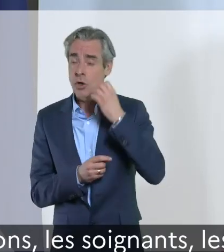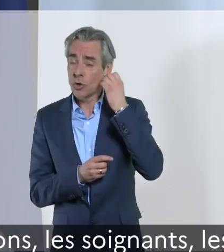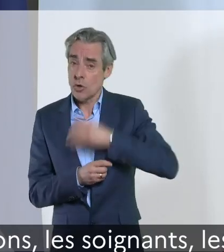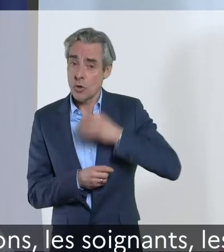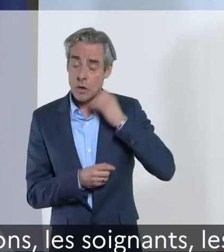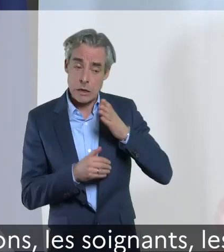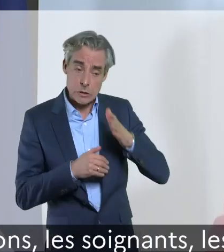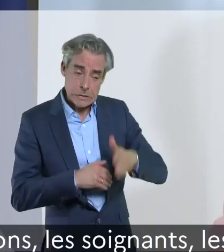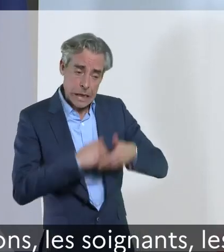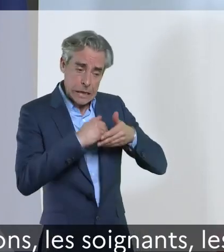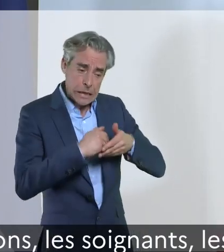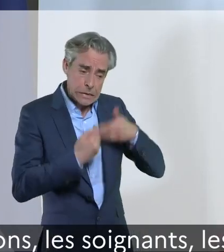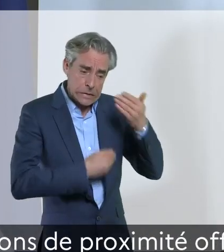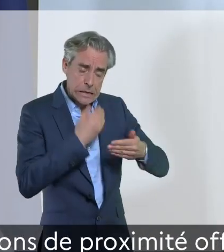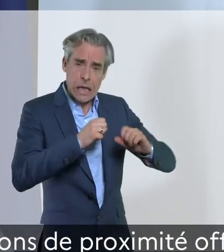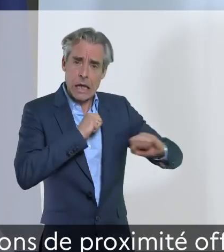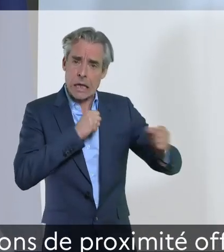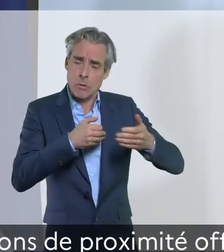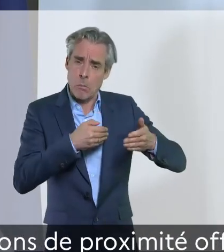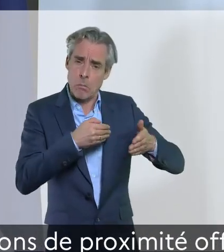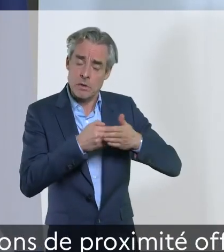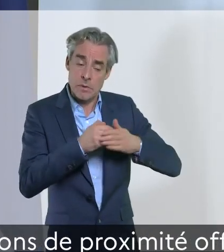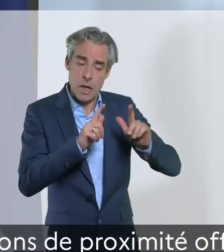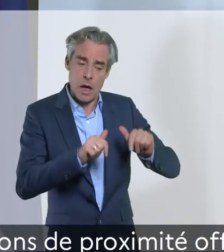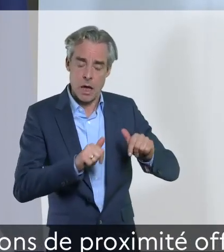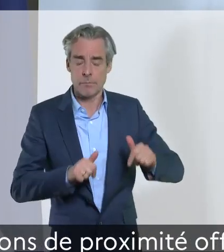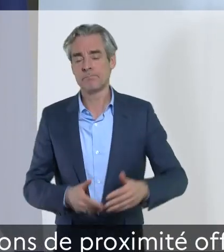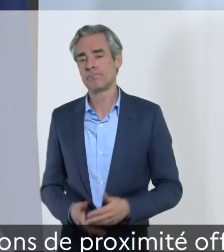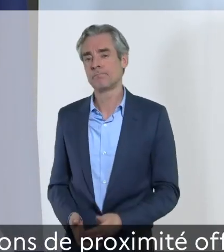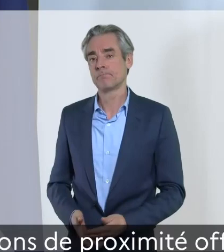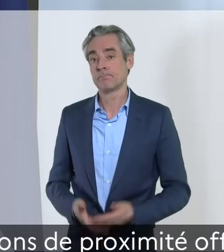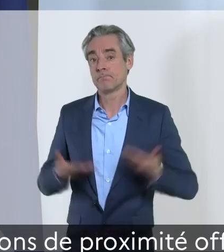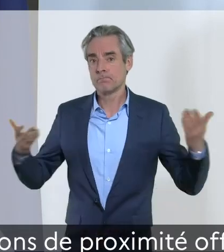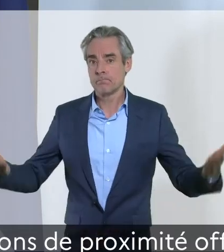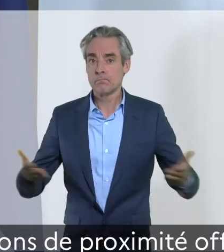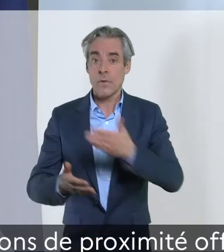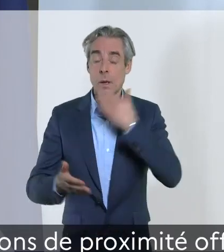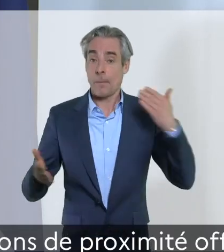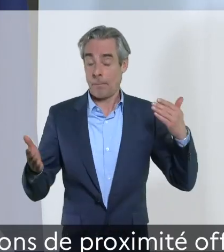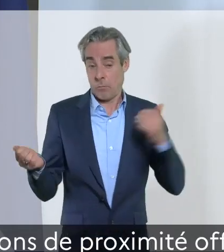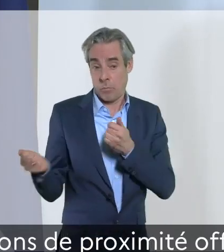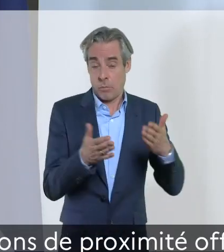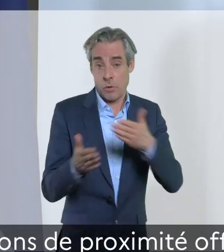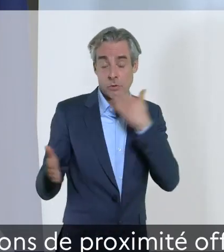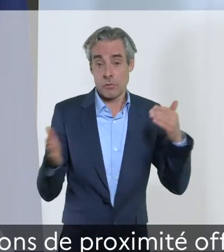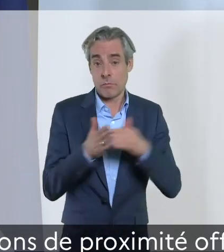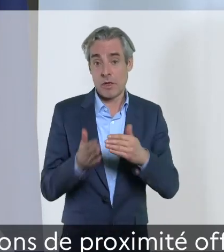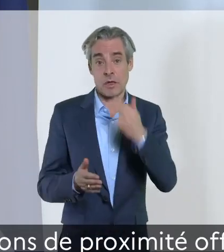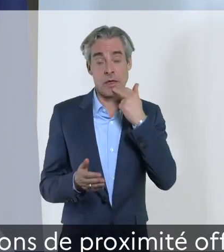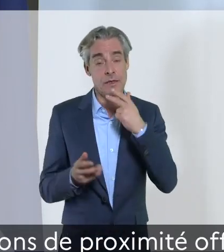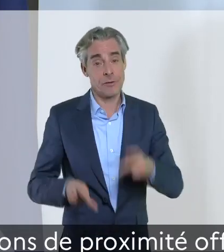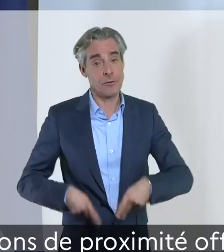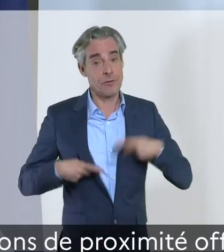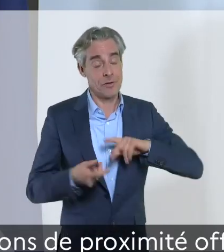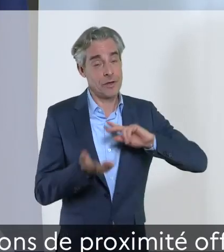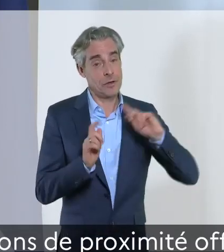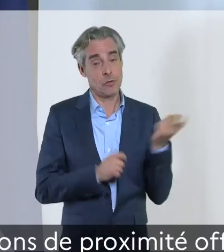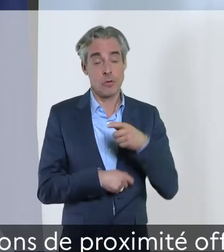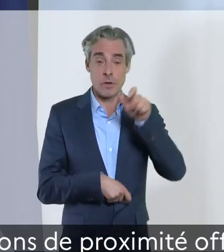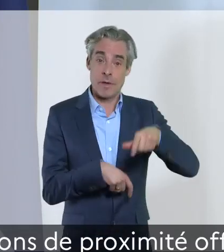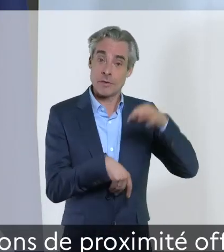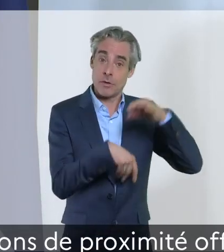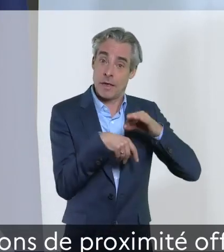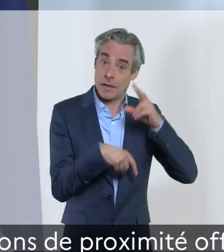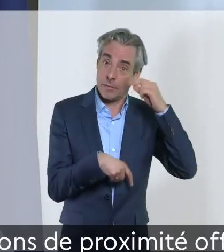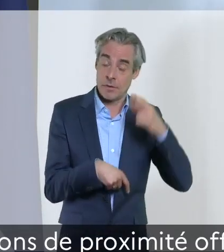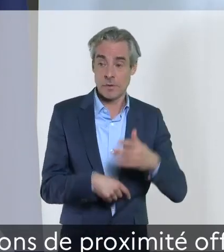au plus proche des besoins des personnes des actions de proximité, offrant une meilleure qualité de vie aux malades atteints d'épilepsie, et